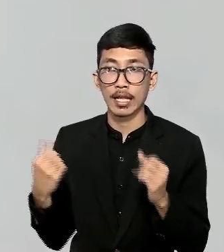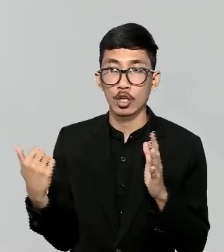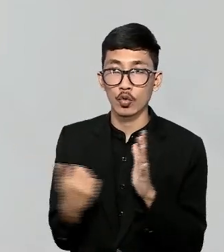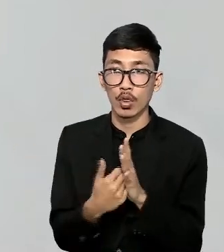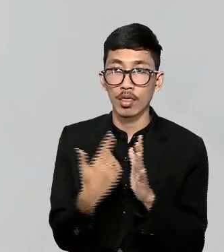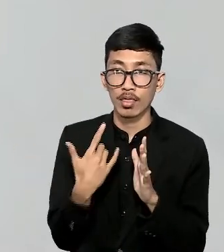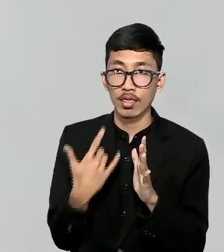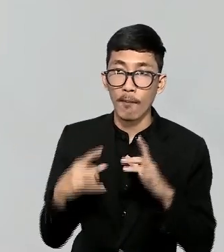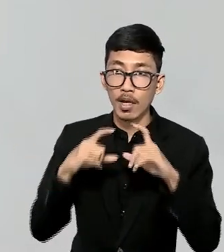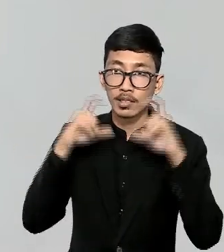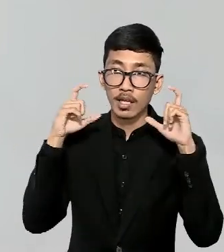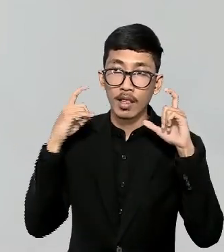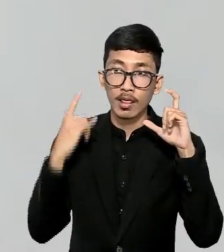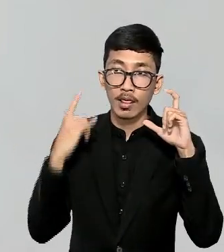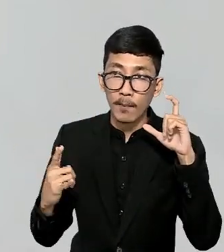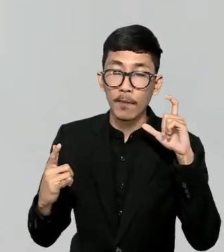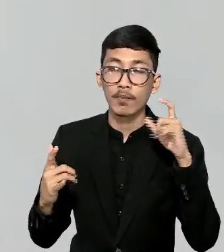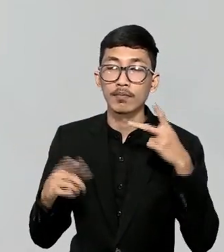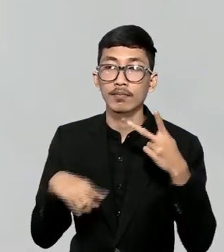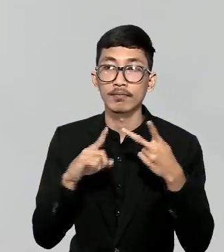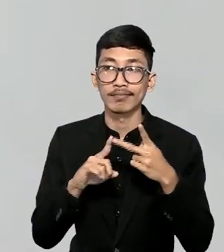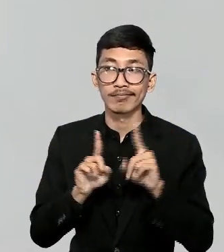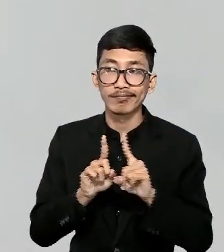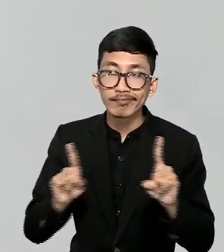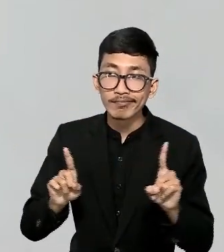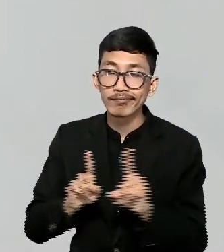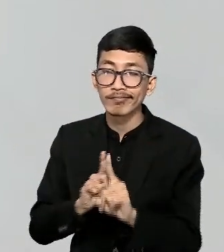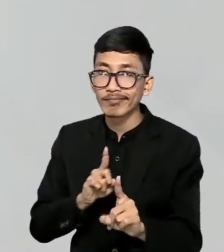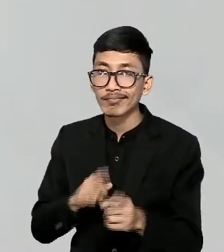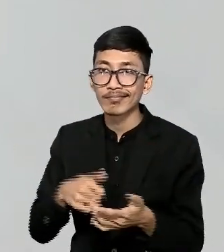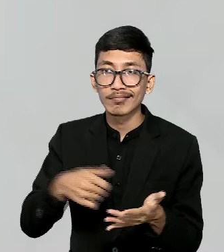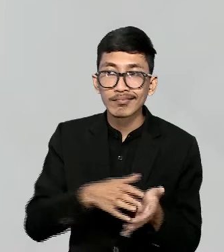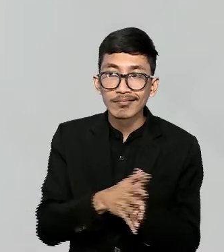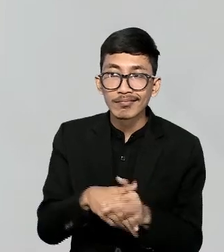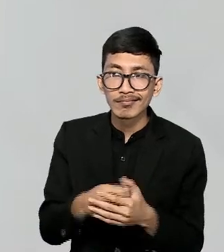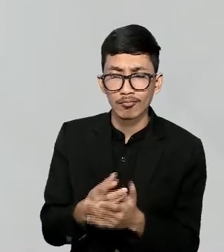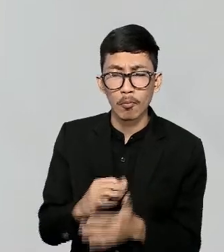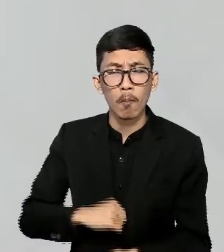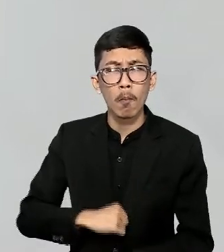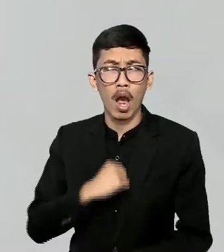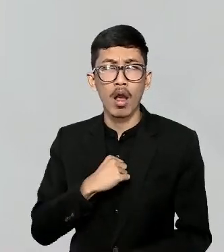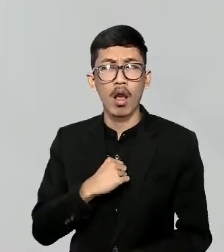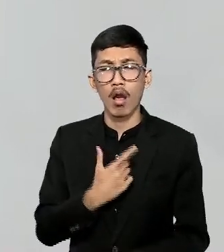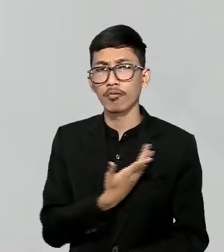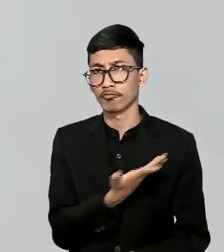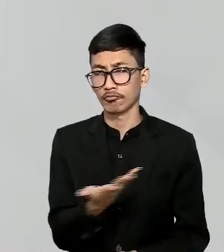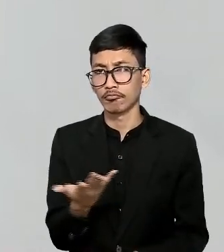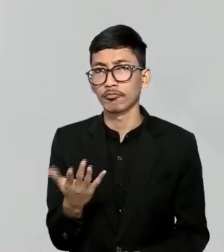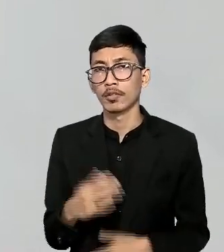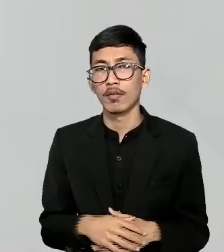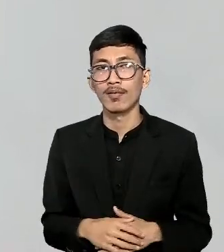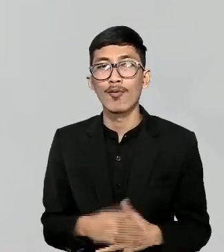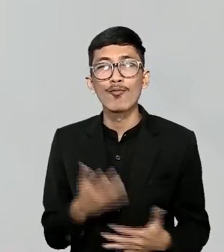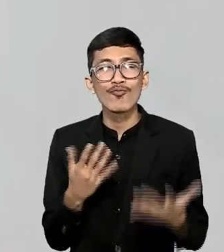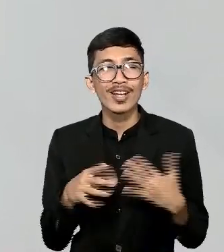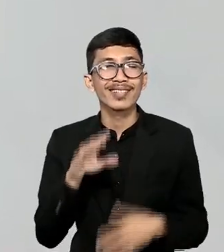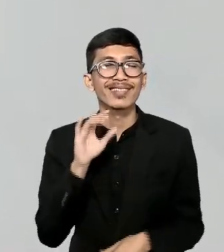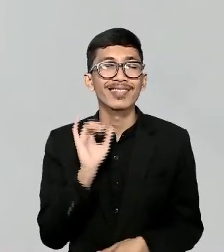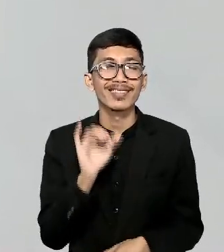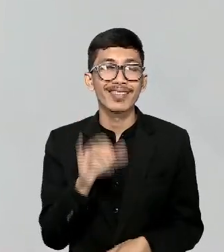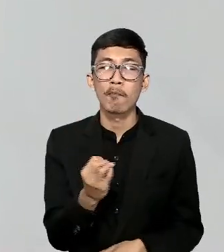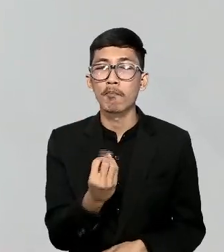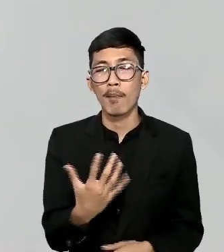tetap menggunakan masker dan kemudian menjaga 3mz sangat bangga sekali walaupun tentu masih banyak sekali anggota masyarakat yang belum